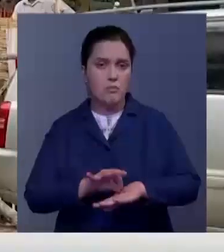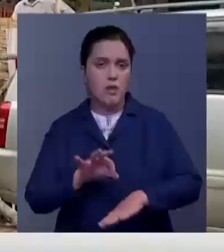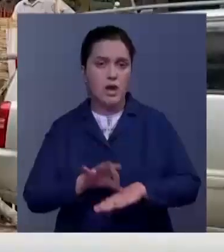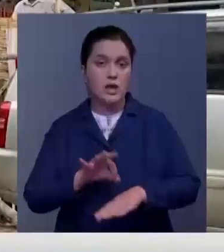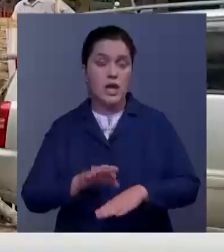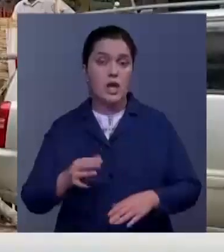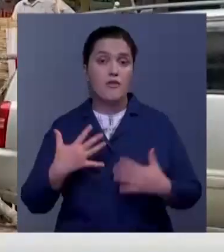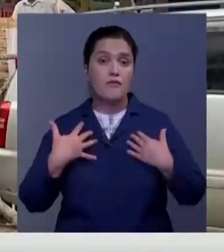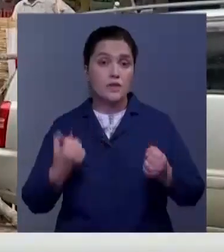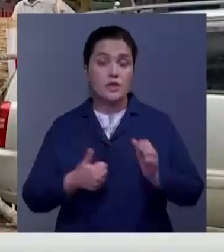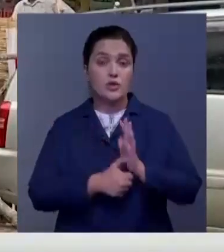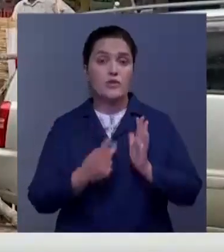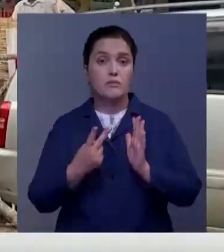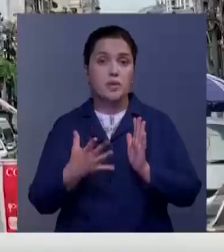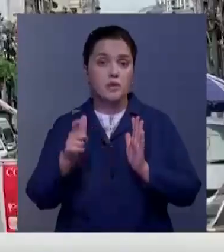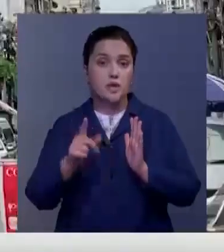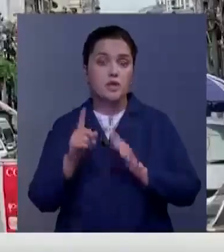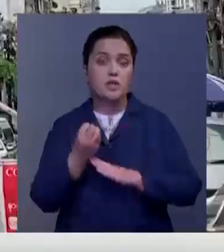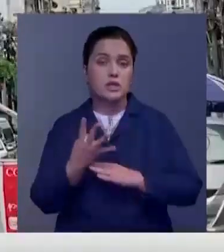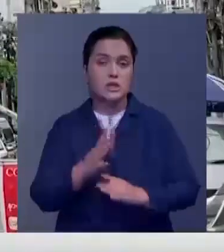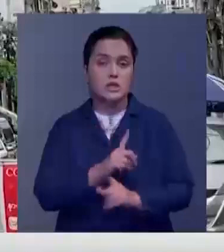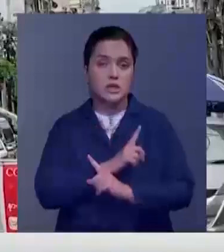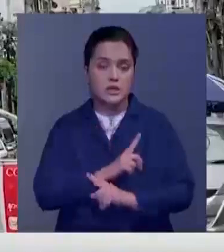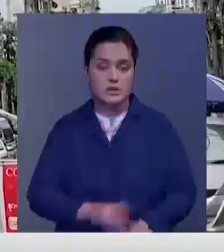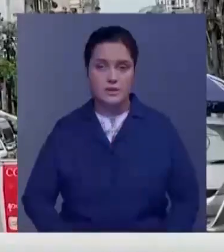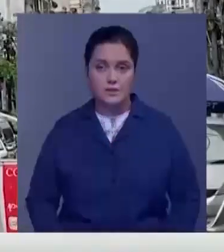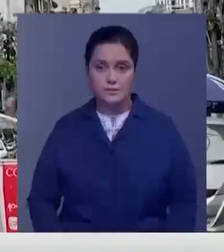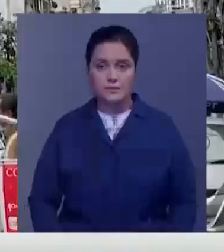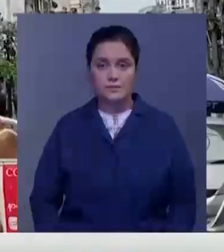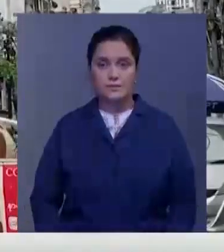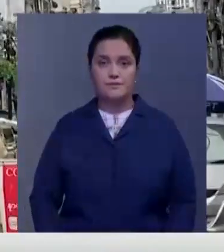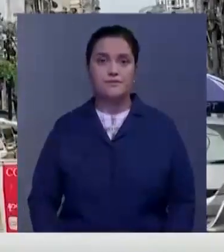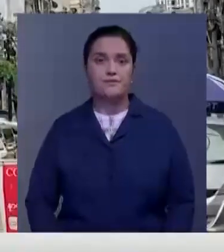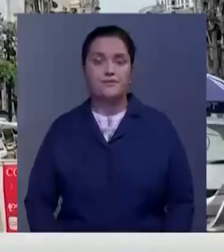настоящему времени выздоровели 625 пациентов, 14 скончались.